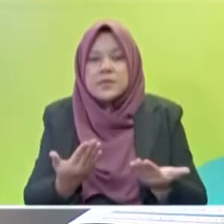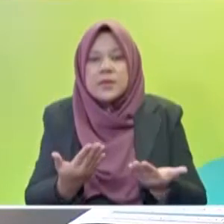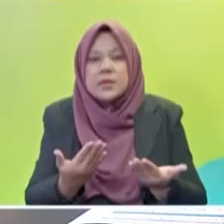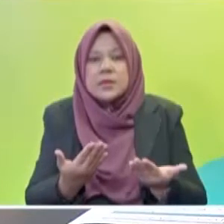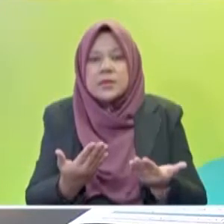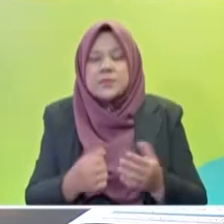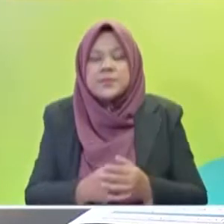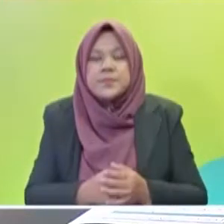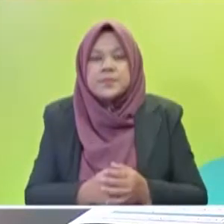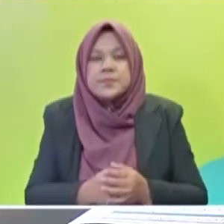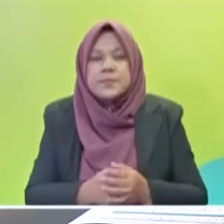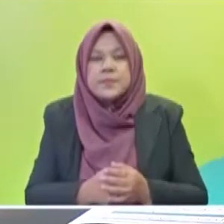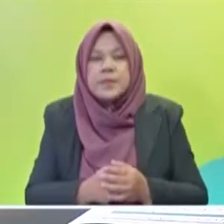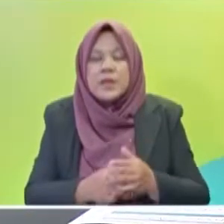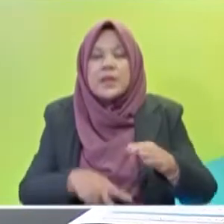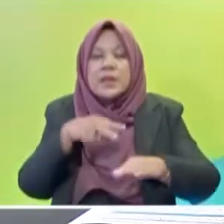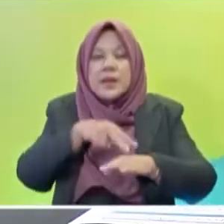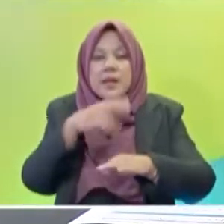Apa itu